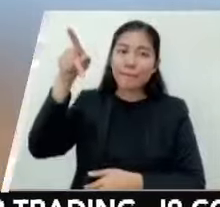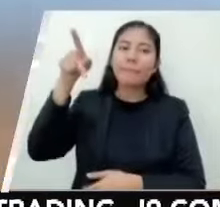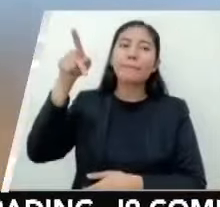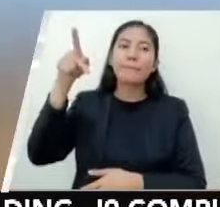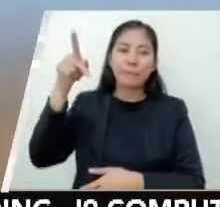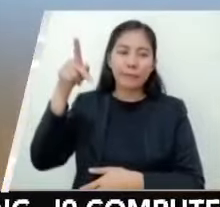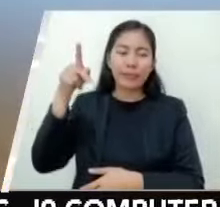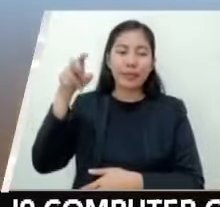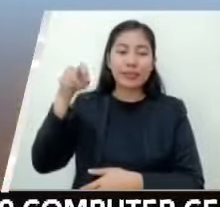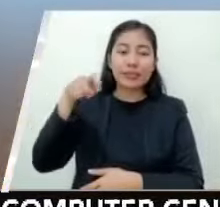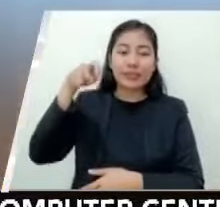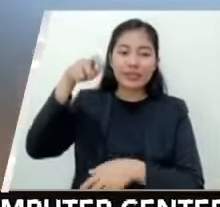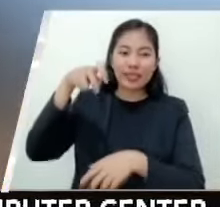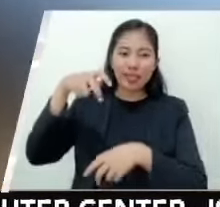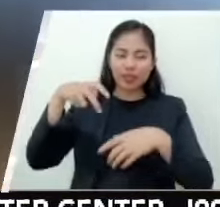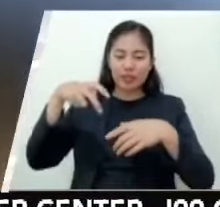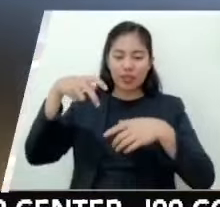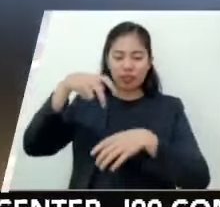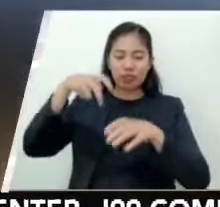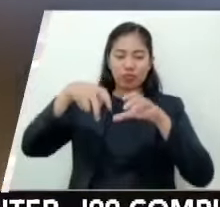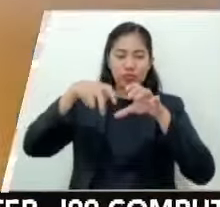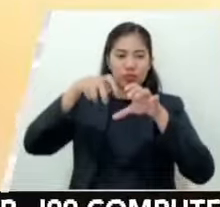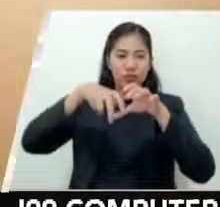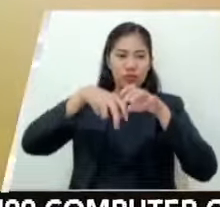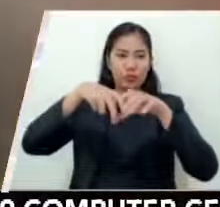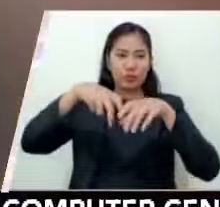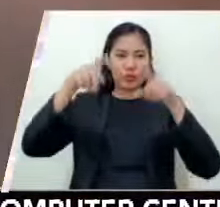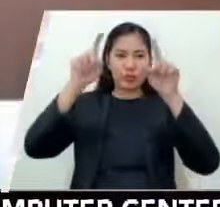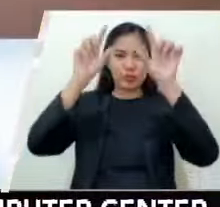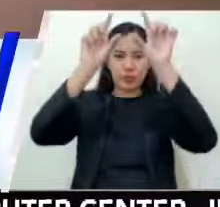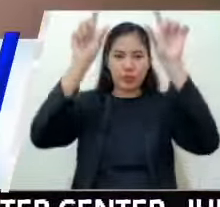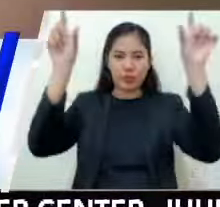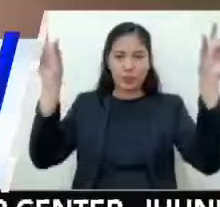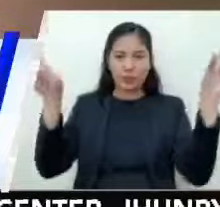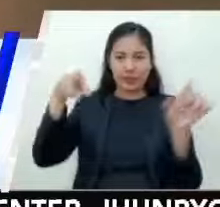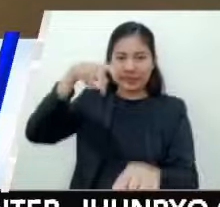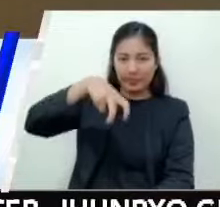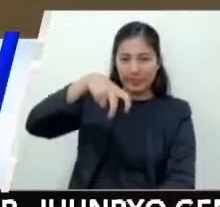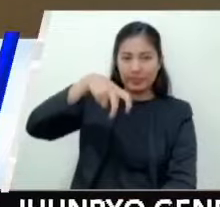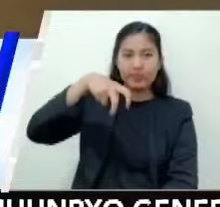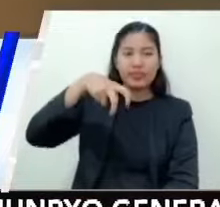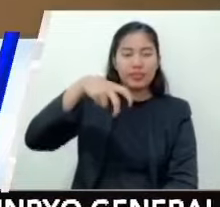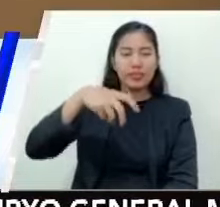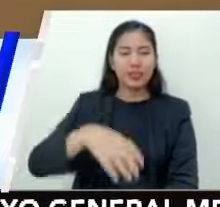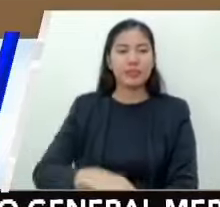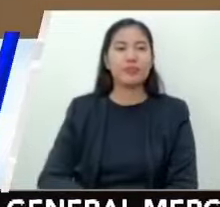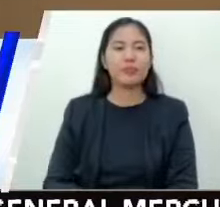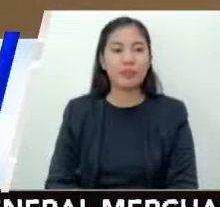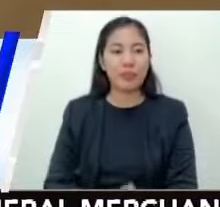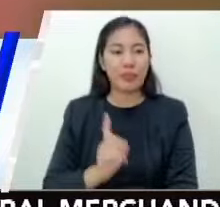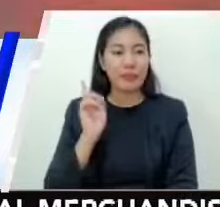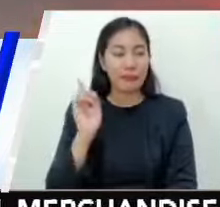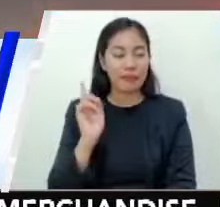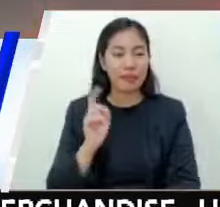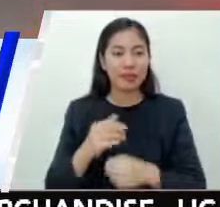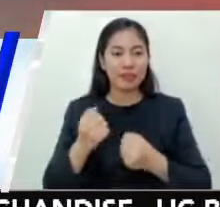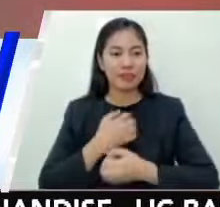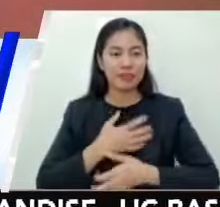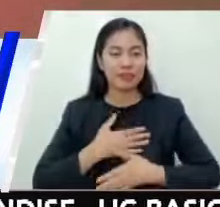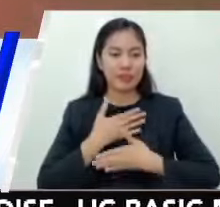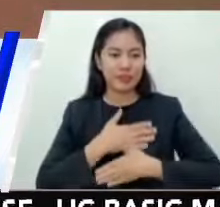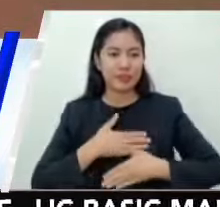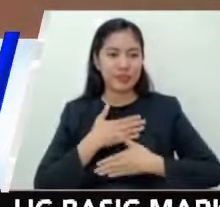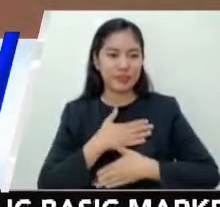Yes, buddy! Yan ang sky is the limit na adventure ng Shih Tzu na si Moni at ng kanyang amo na si